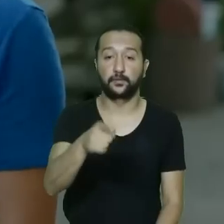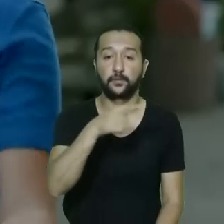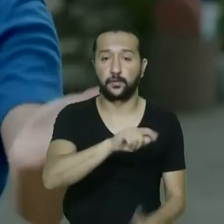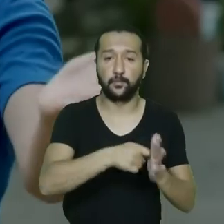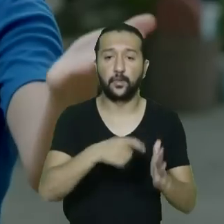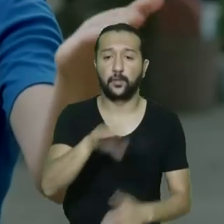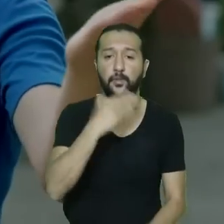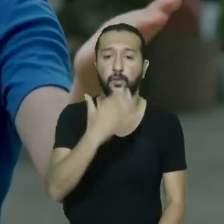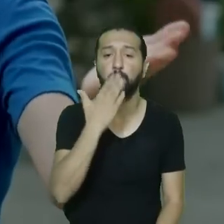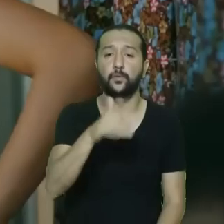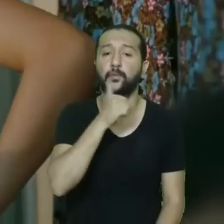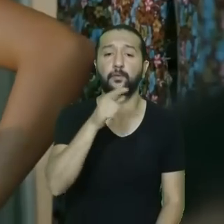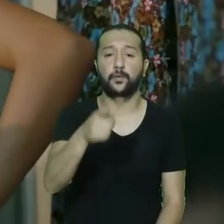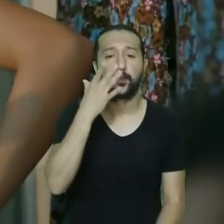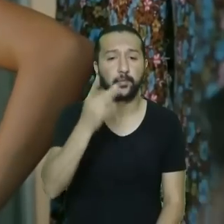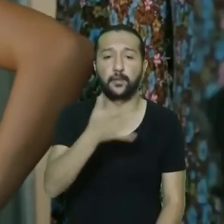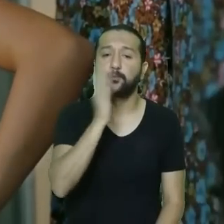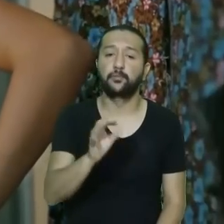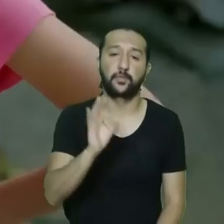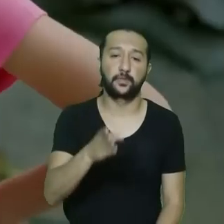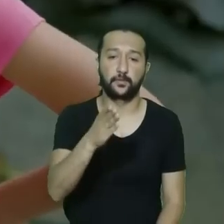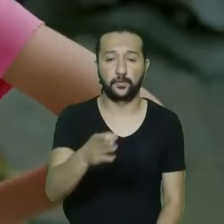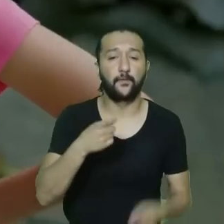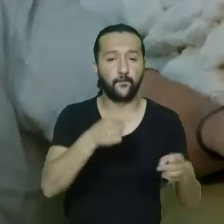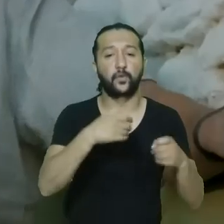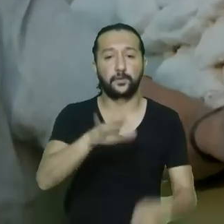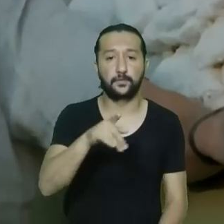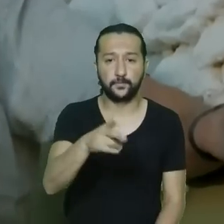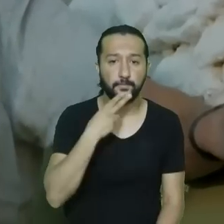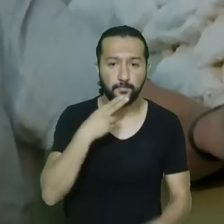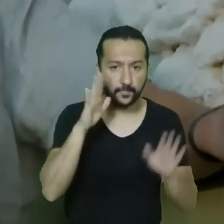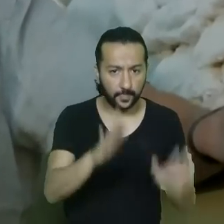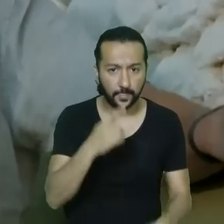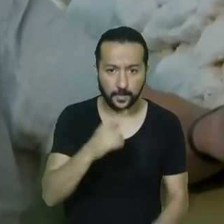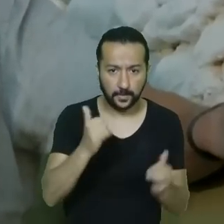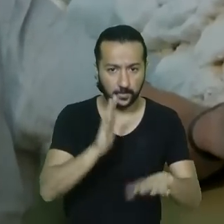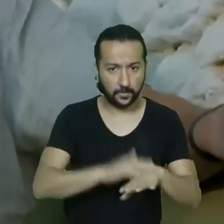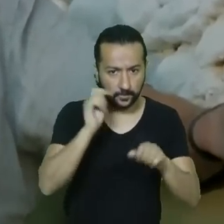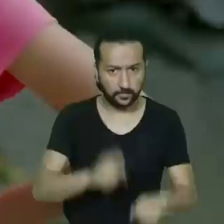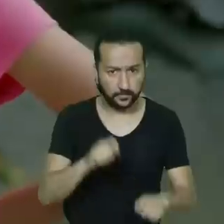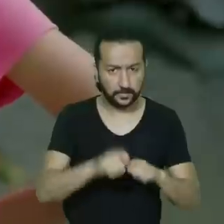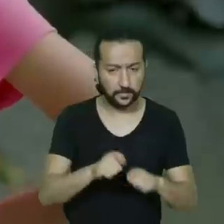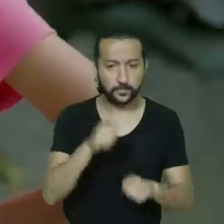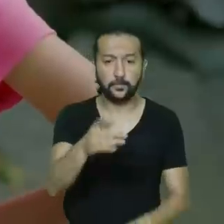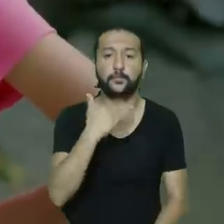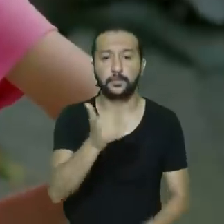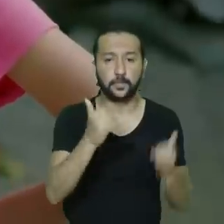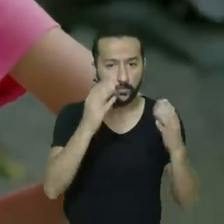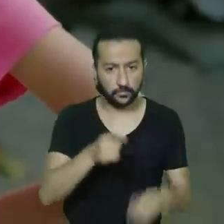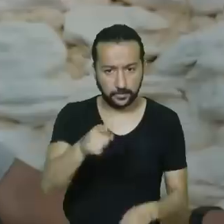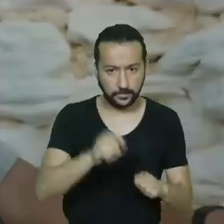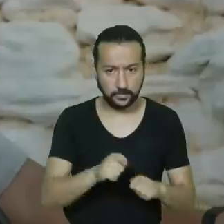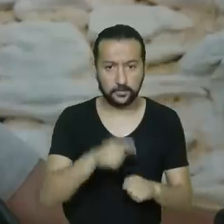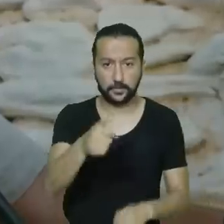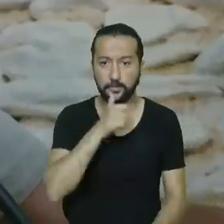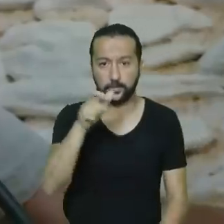Bunun parola falan söyleyeceği yok baba. Belli ki bilmiyor işte. Vur gitsin. Kaç, kaç. Şakası mı oluyor bu işlem ha? Şakası mı oluyor bu